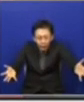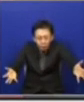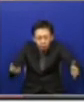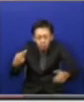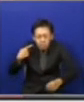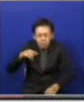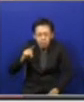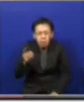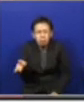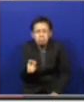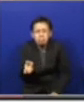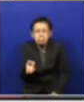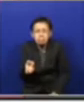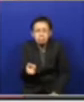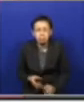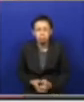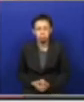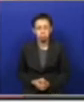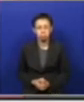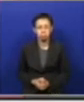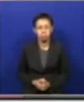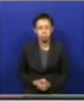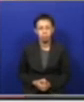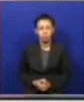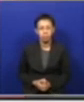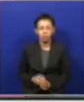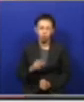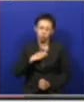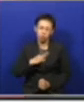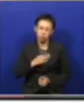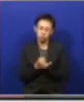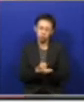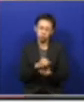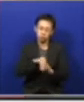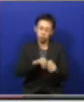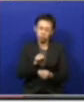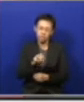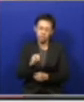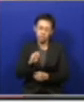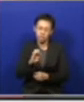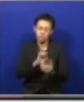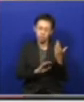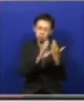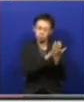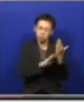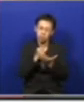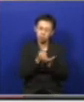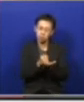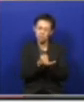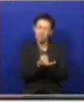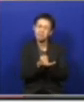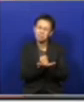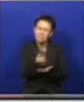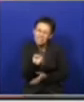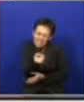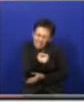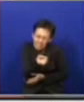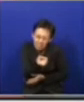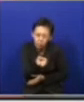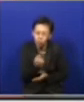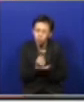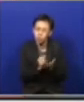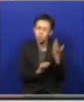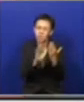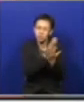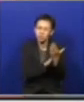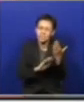ดเดียวนะคะไม่น่าจะช่วย SME ได้ทั้งประเทศถึงได้ก็นิดหนึ่งนะคะเพราะฉะ